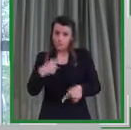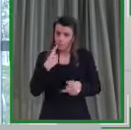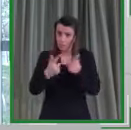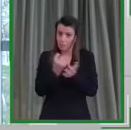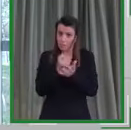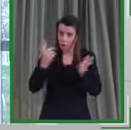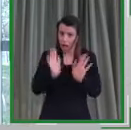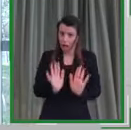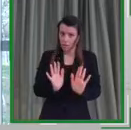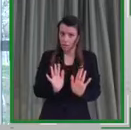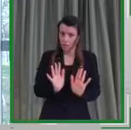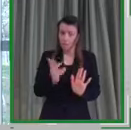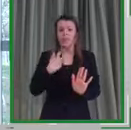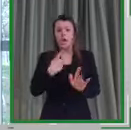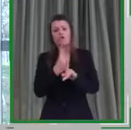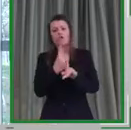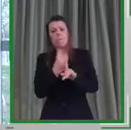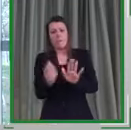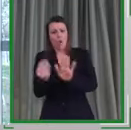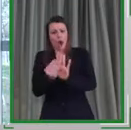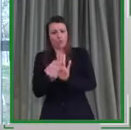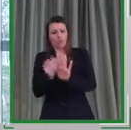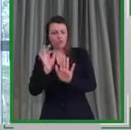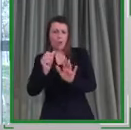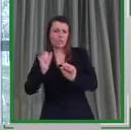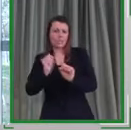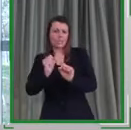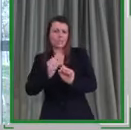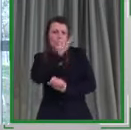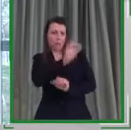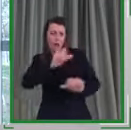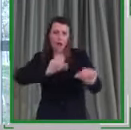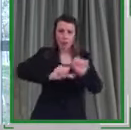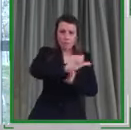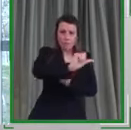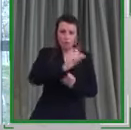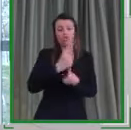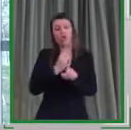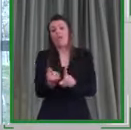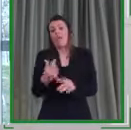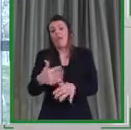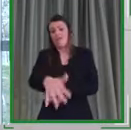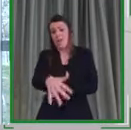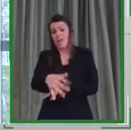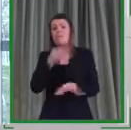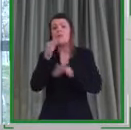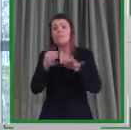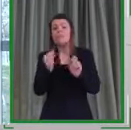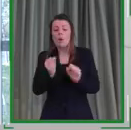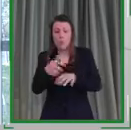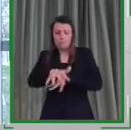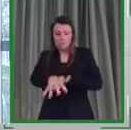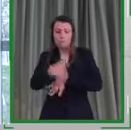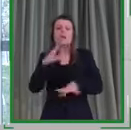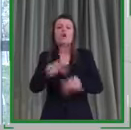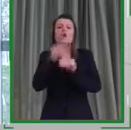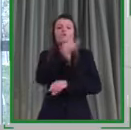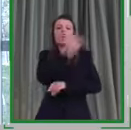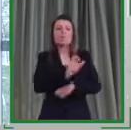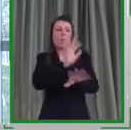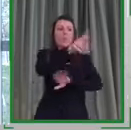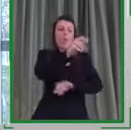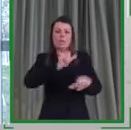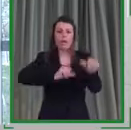anche l'altra funzione per cui si può si potrà compilare il questionario anche per altre persone per altre familiari